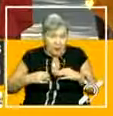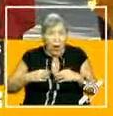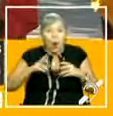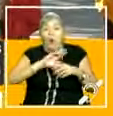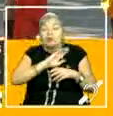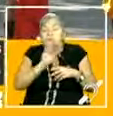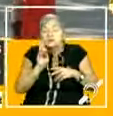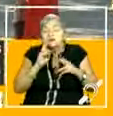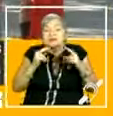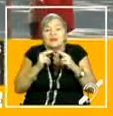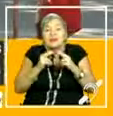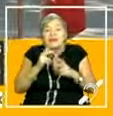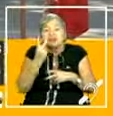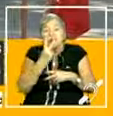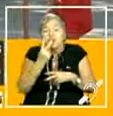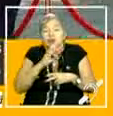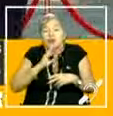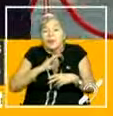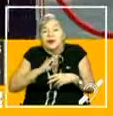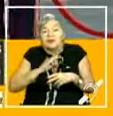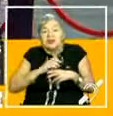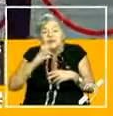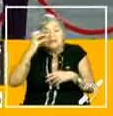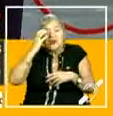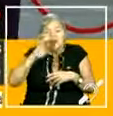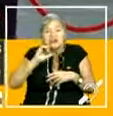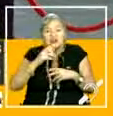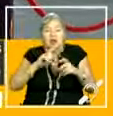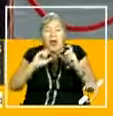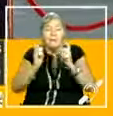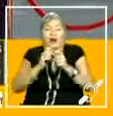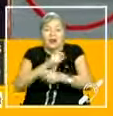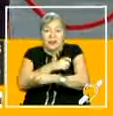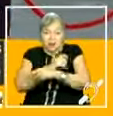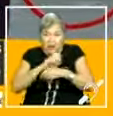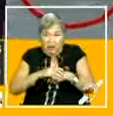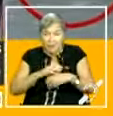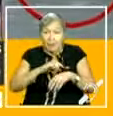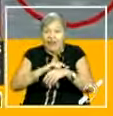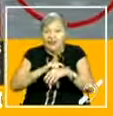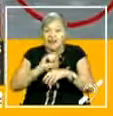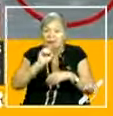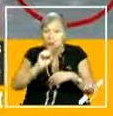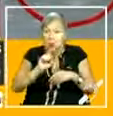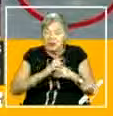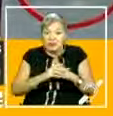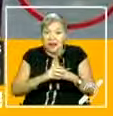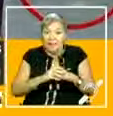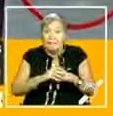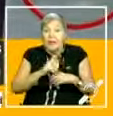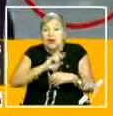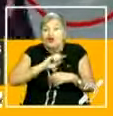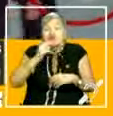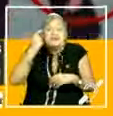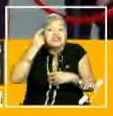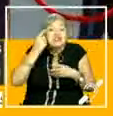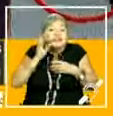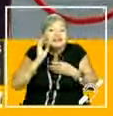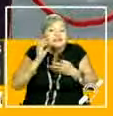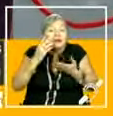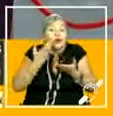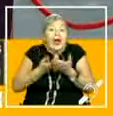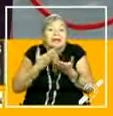președintele Senatului și cu președintele Camerei Deputaților. În tot acest timp nu este foarte clar însă de